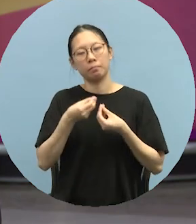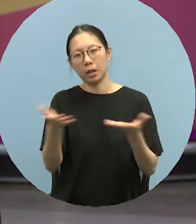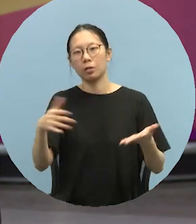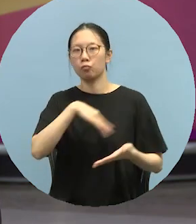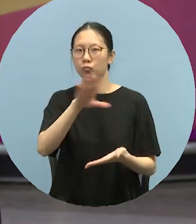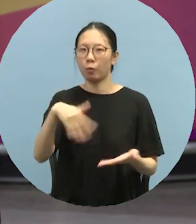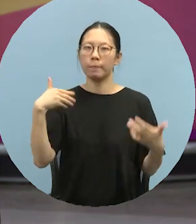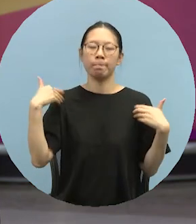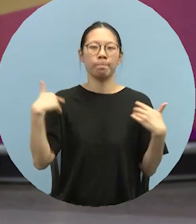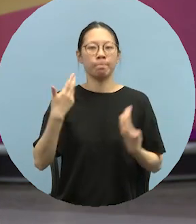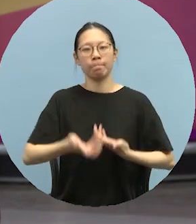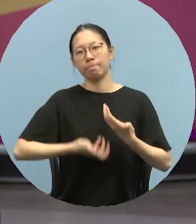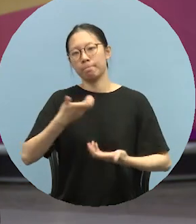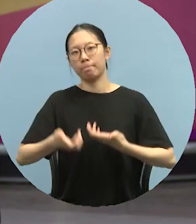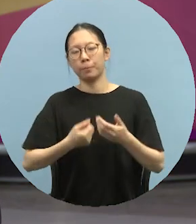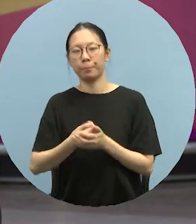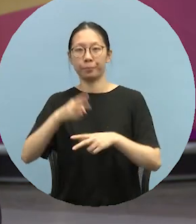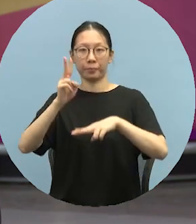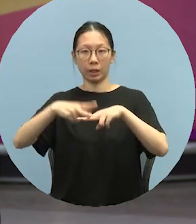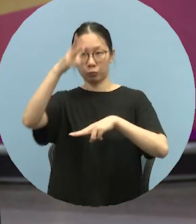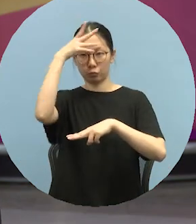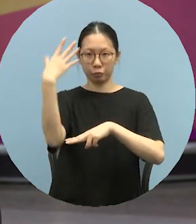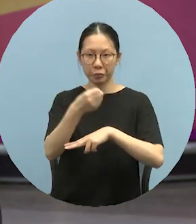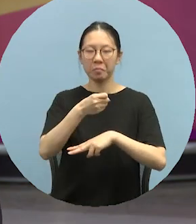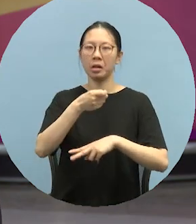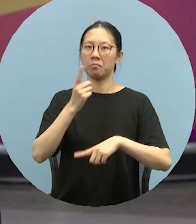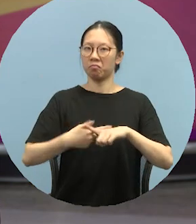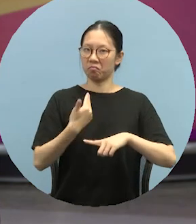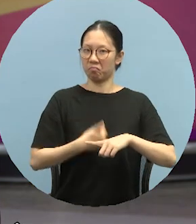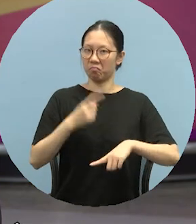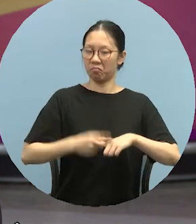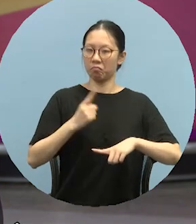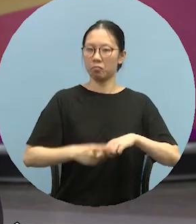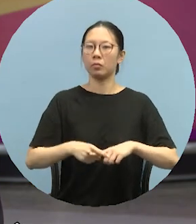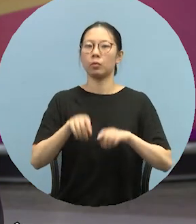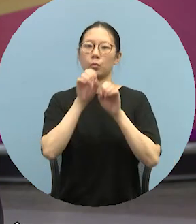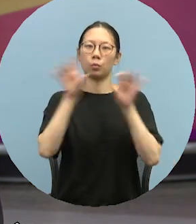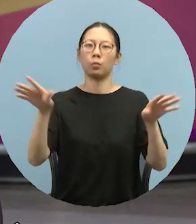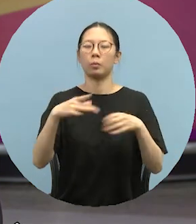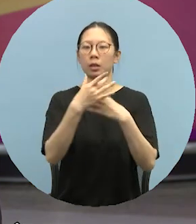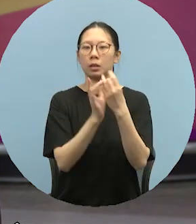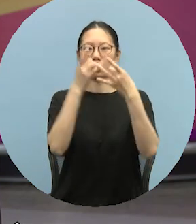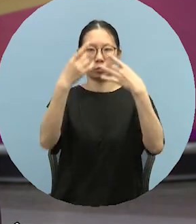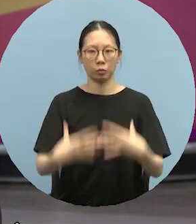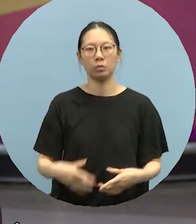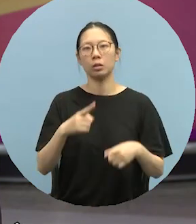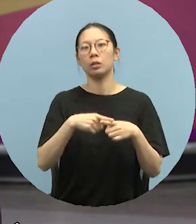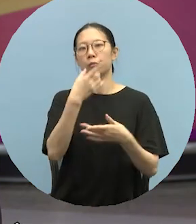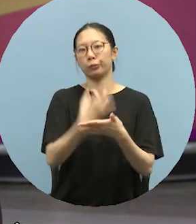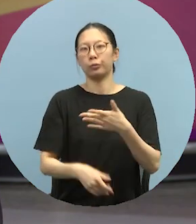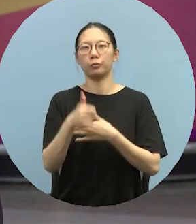家都深受鼓舞。習主席鄭重宣示一國兩制方針是好制